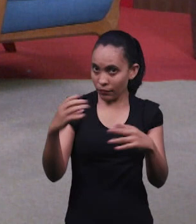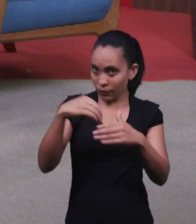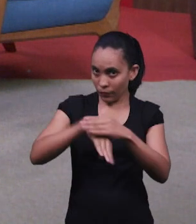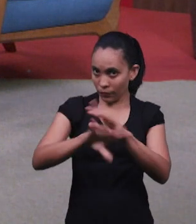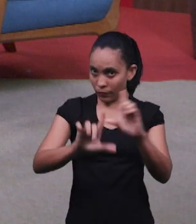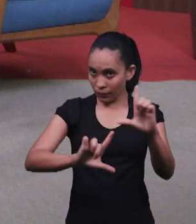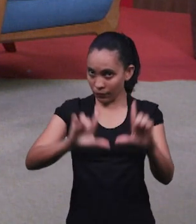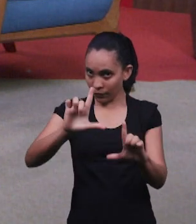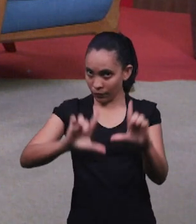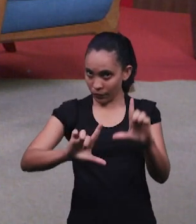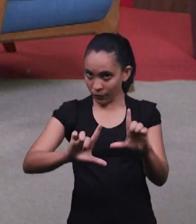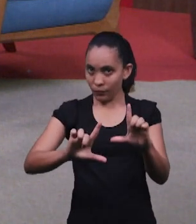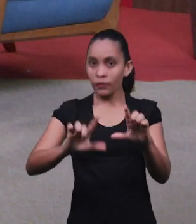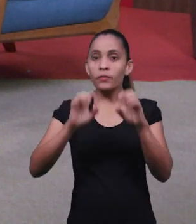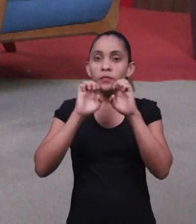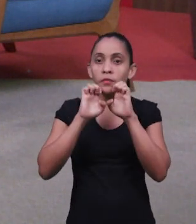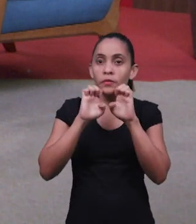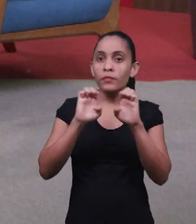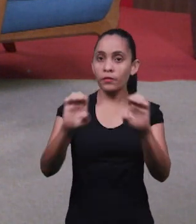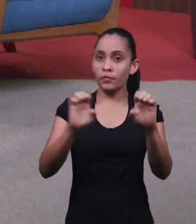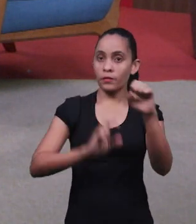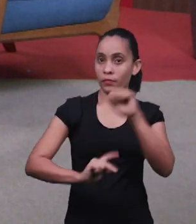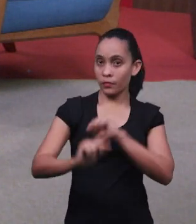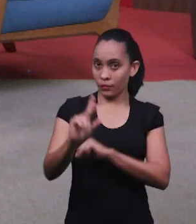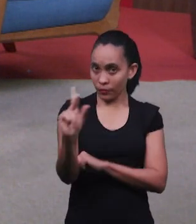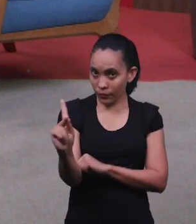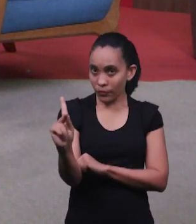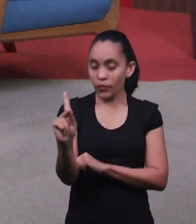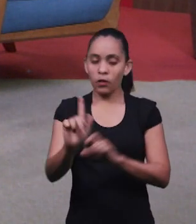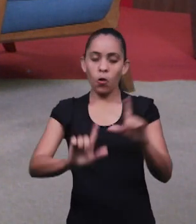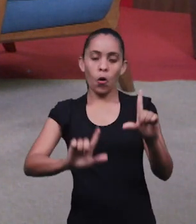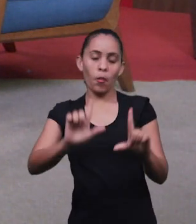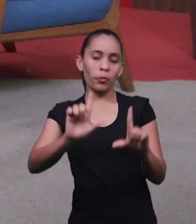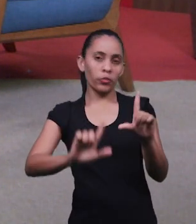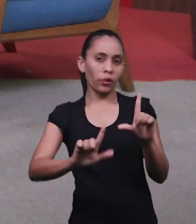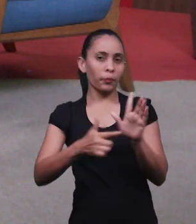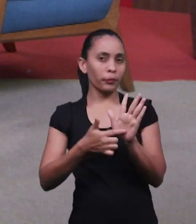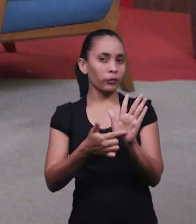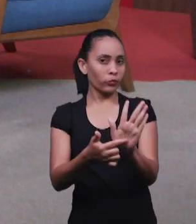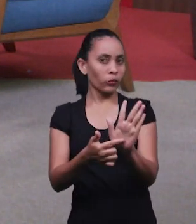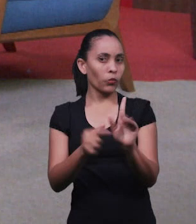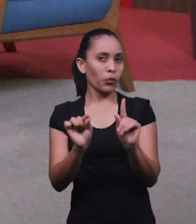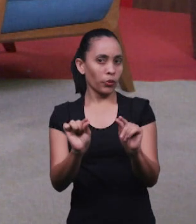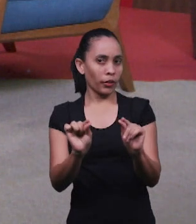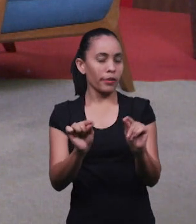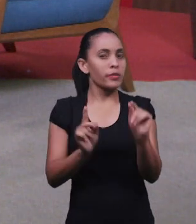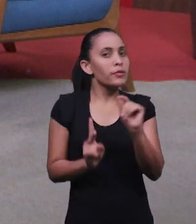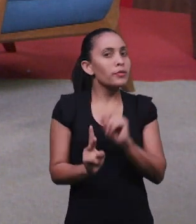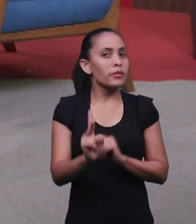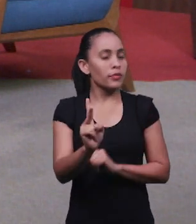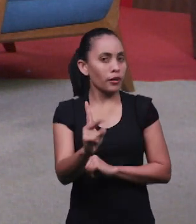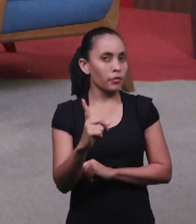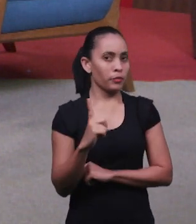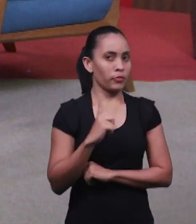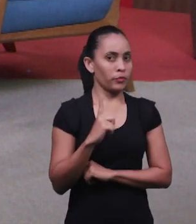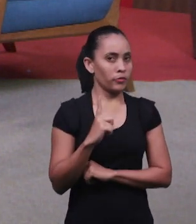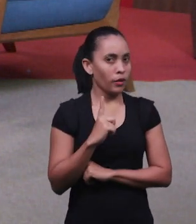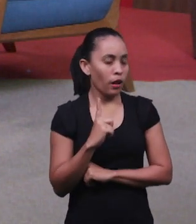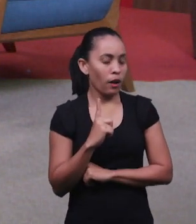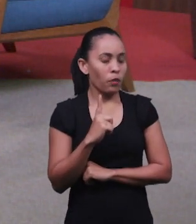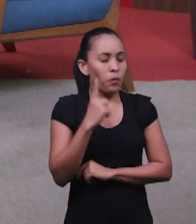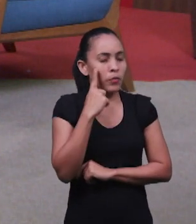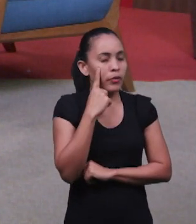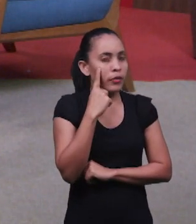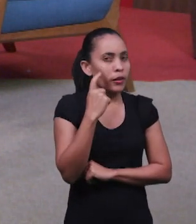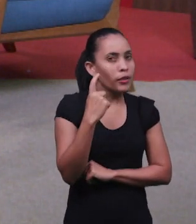éternel, donc c'est une partie qui apporte quelque chose